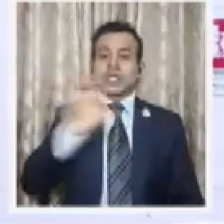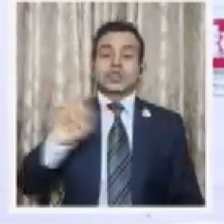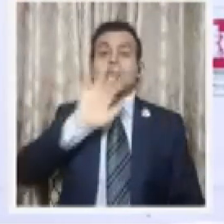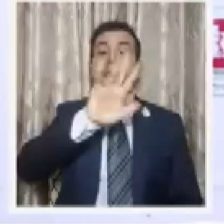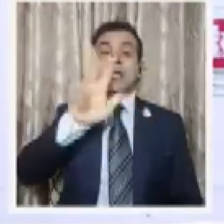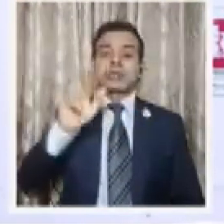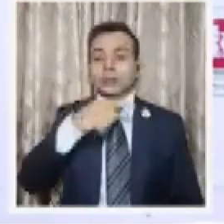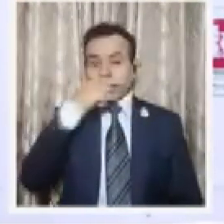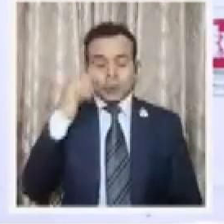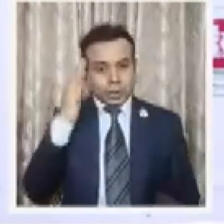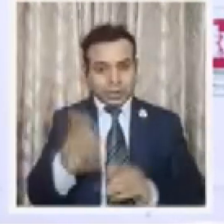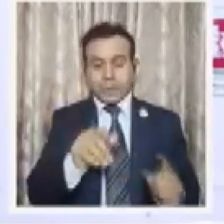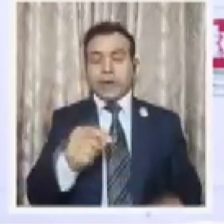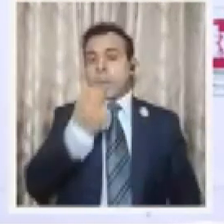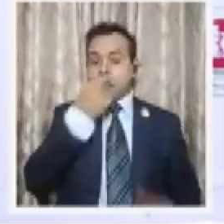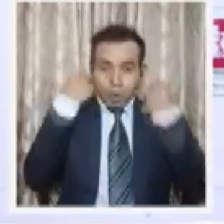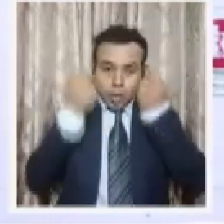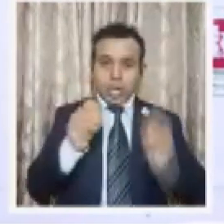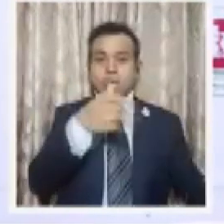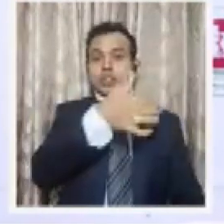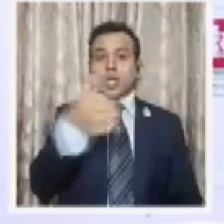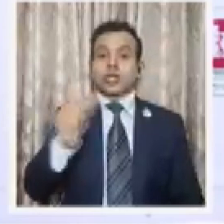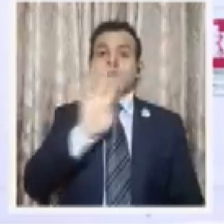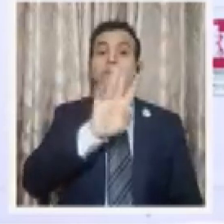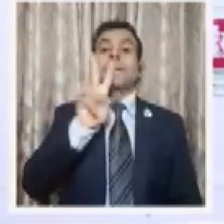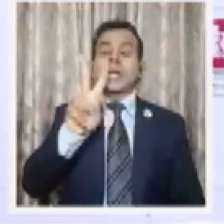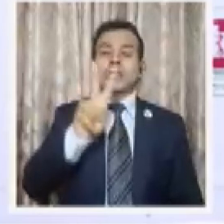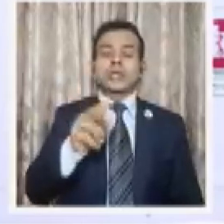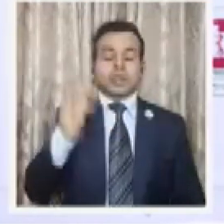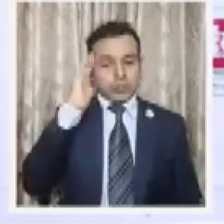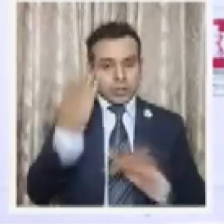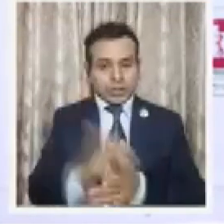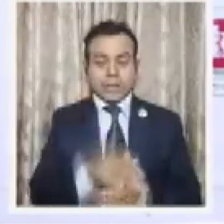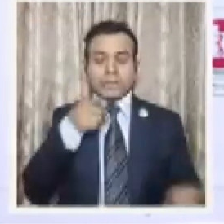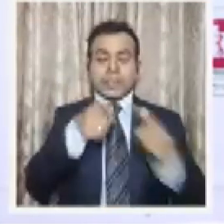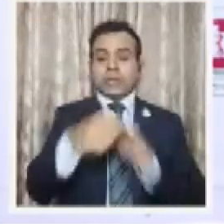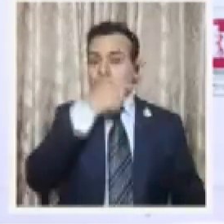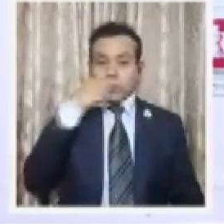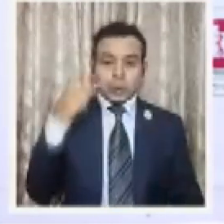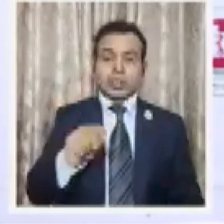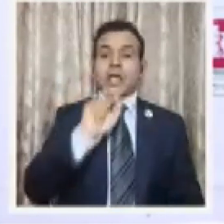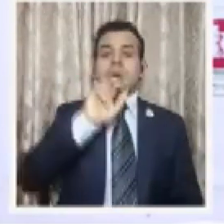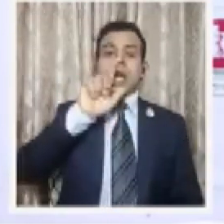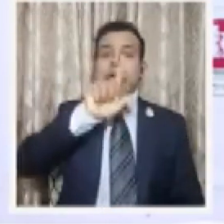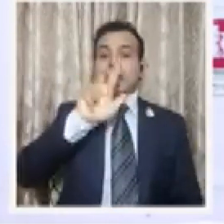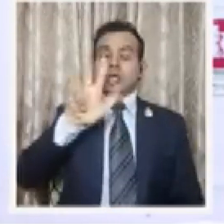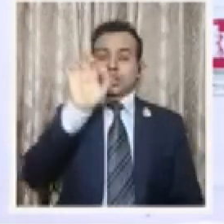পুরুষের সংখ্যা 2,358 জন এবং নারীর সংখ্যা 642 জন। শতাংশ বিবেচনায়